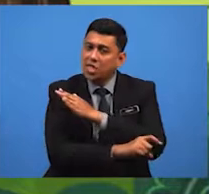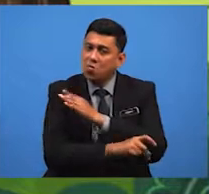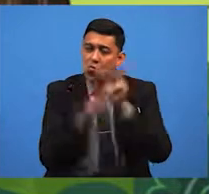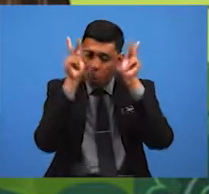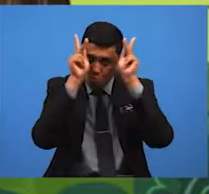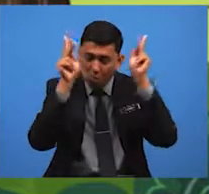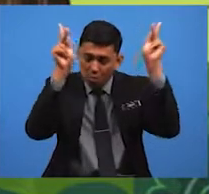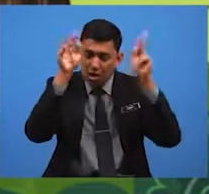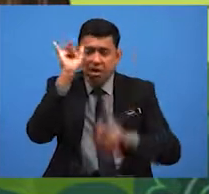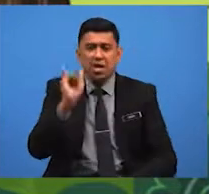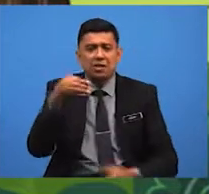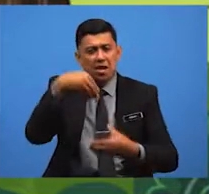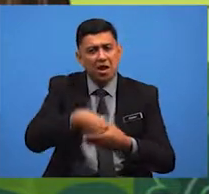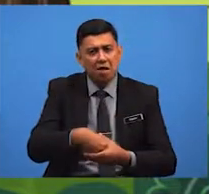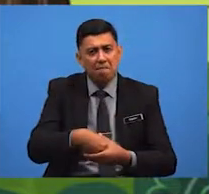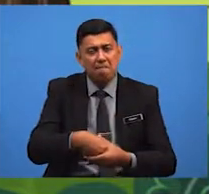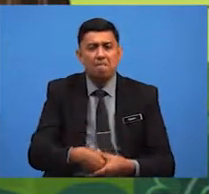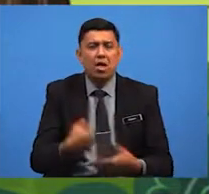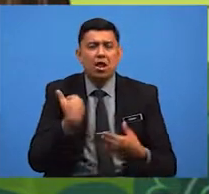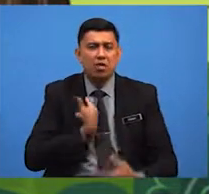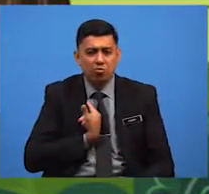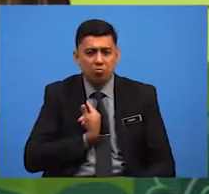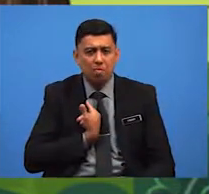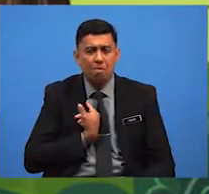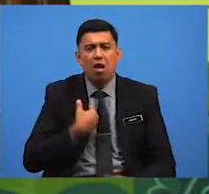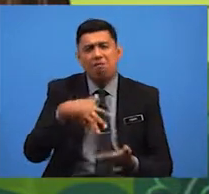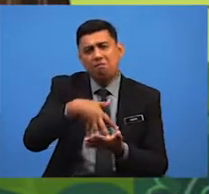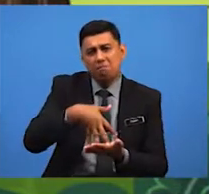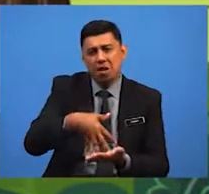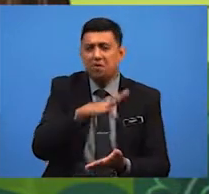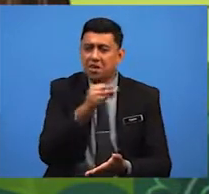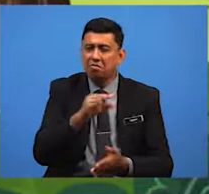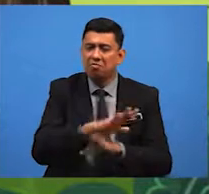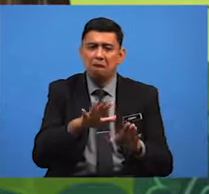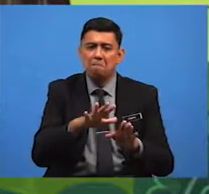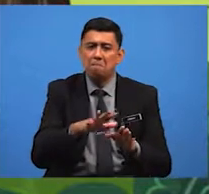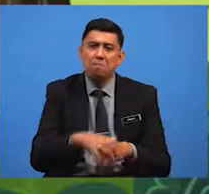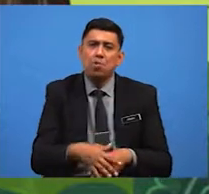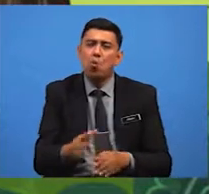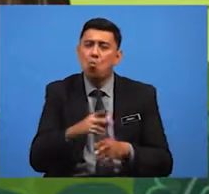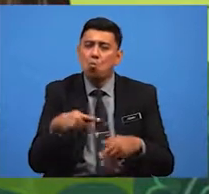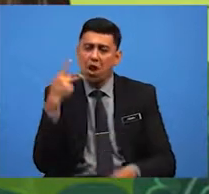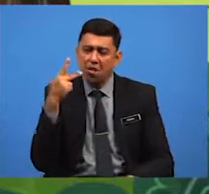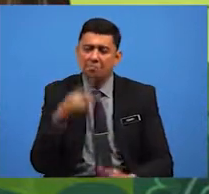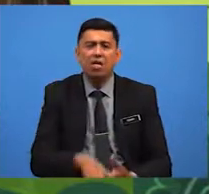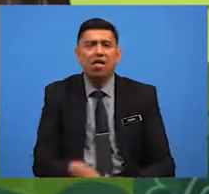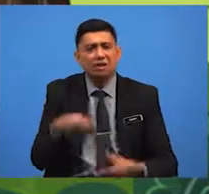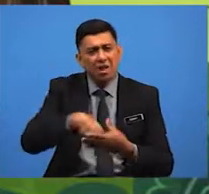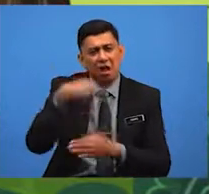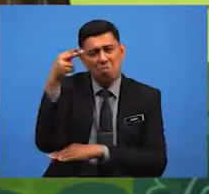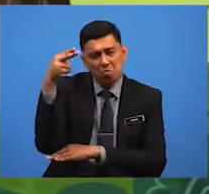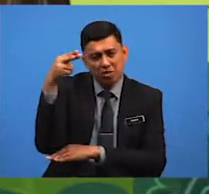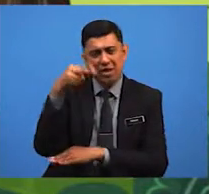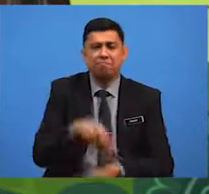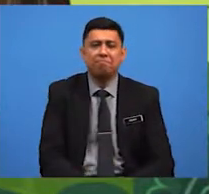kijang yang dalam keadaan lesu, lemah dan tidak bermaya, sedang berada dalam hutan